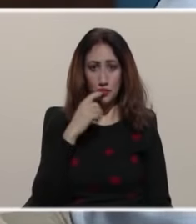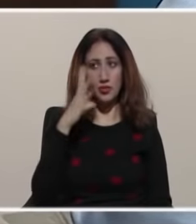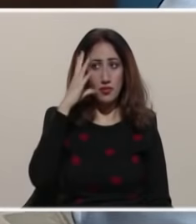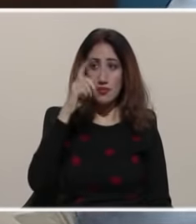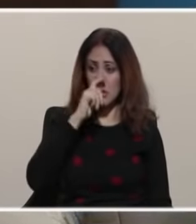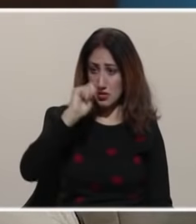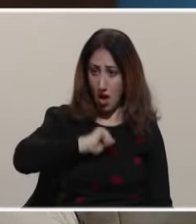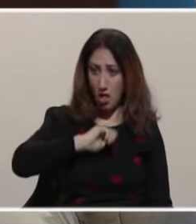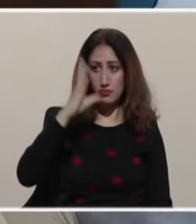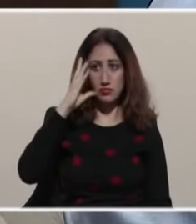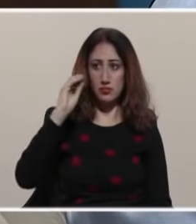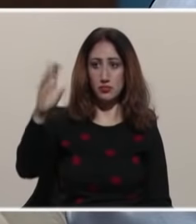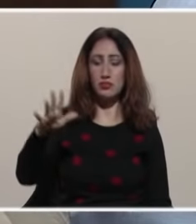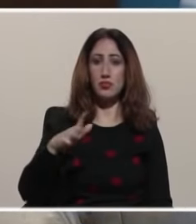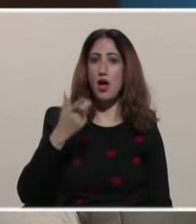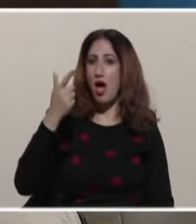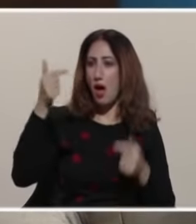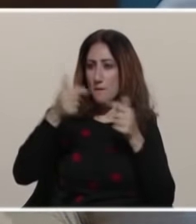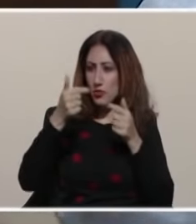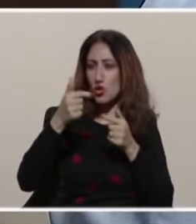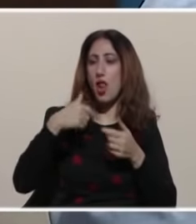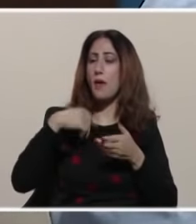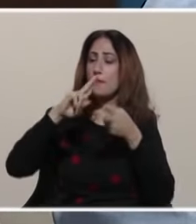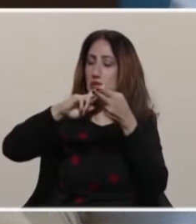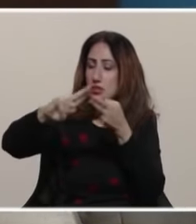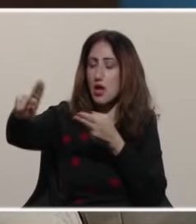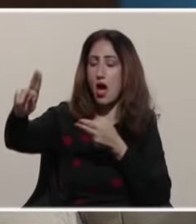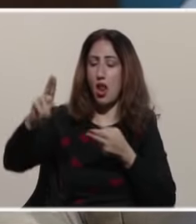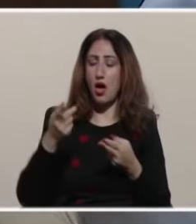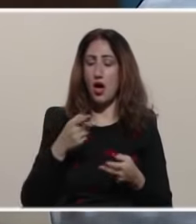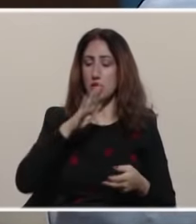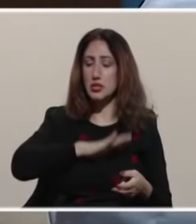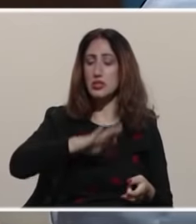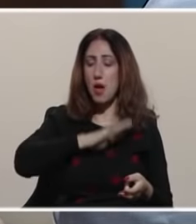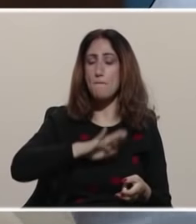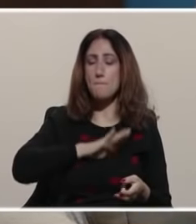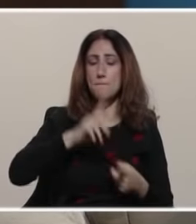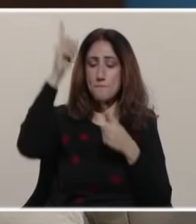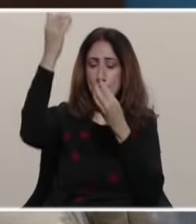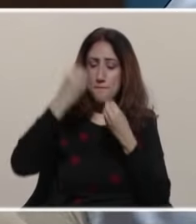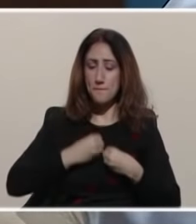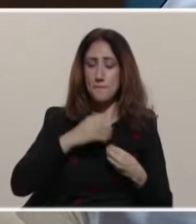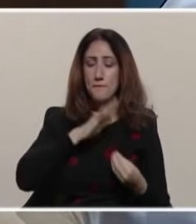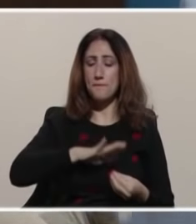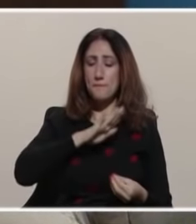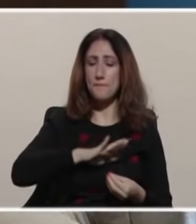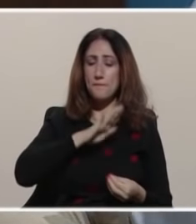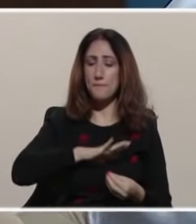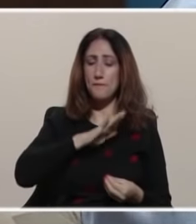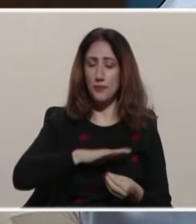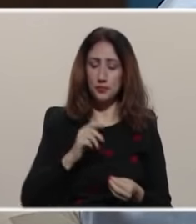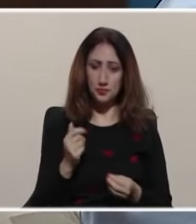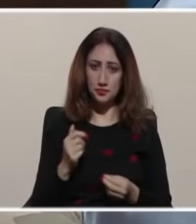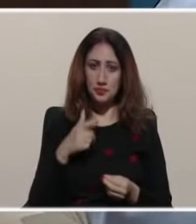ظلمه ويصل من قطعه ويعطي من حرمه ويصبر على ما اصابه. احتمل الجنايات واعفو